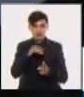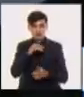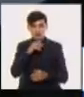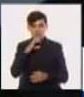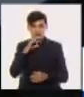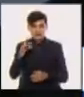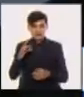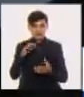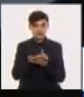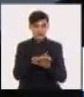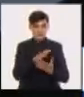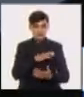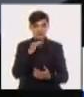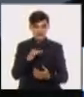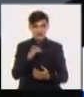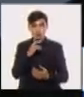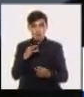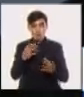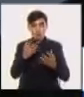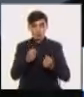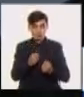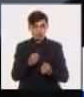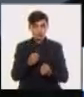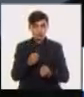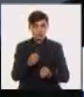Союза, но получила